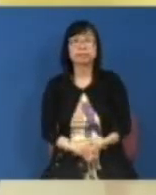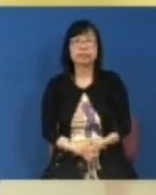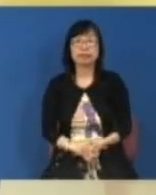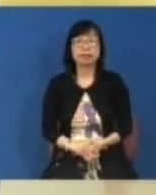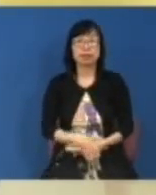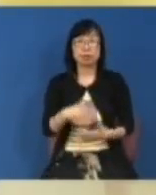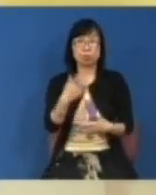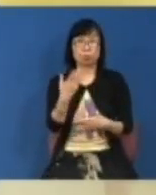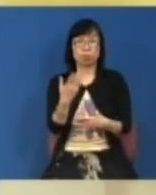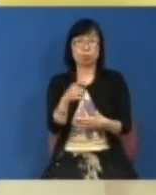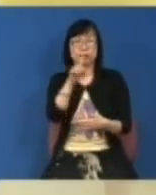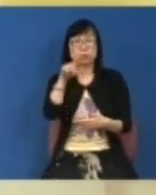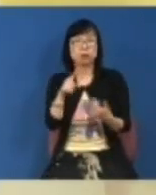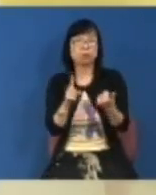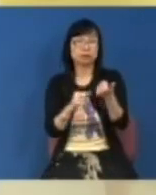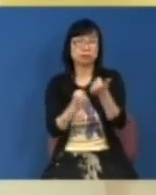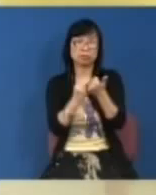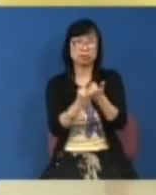樣支持八九民運呢？